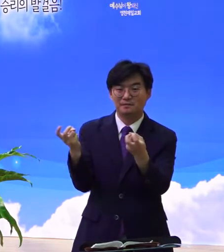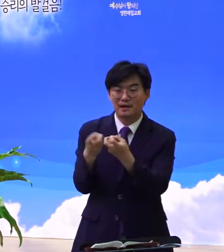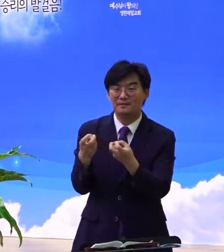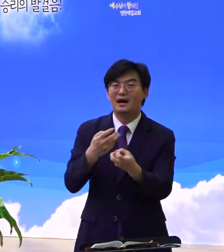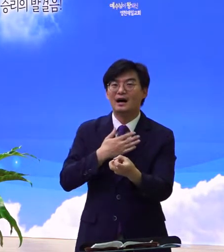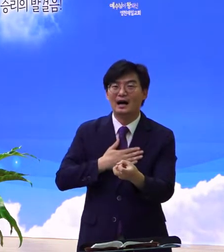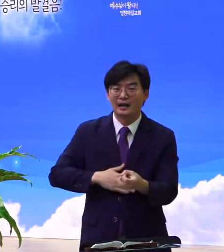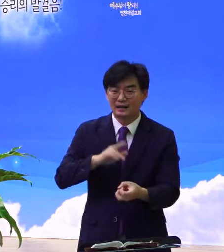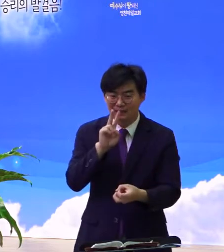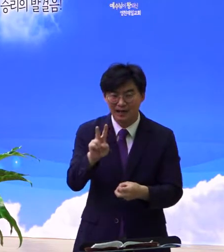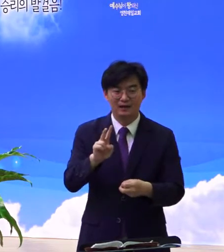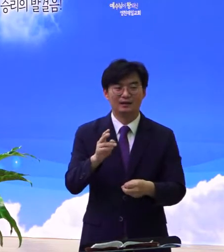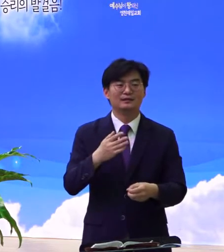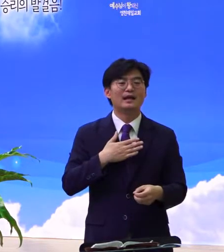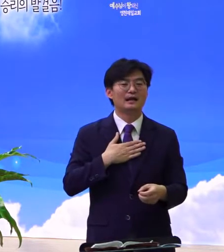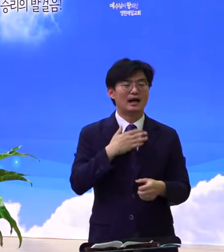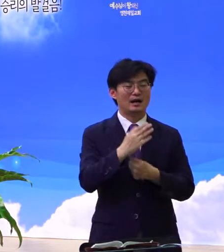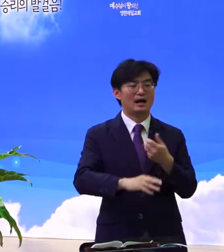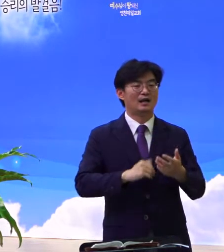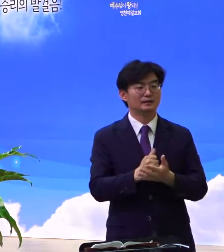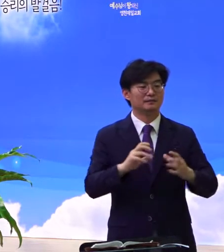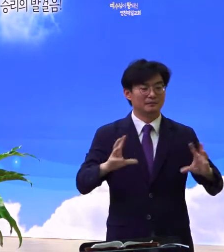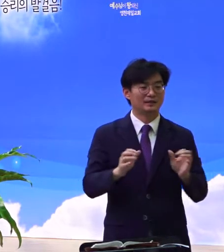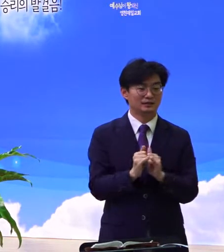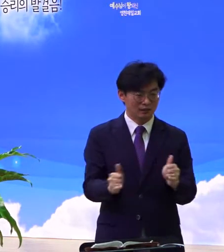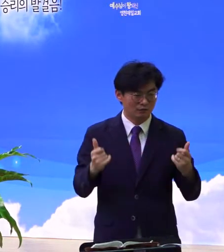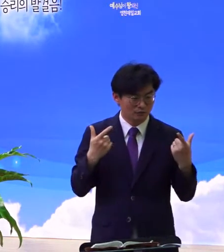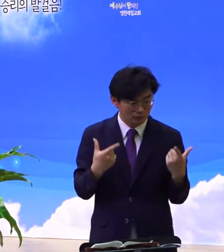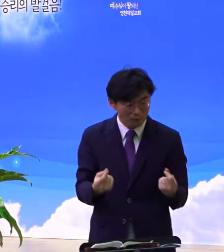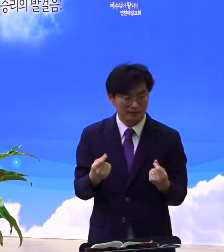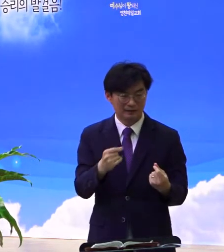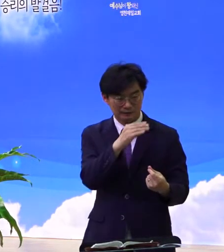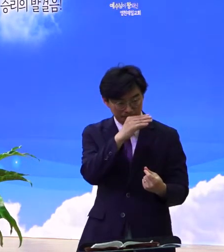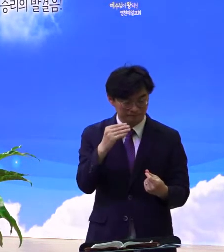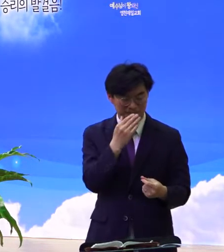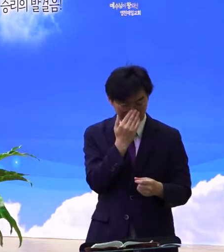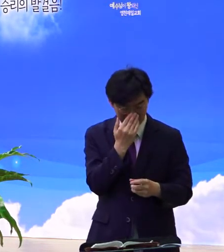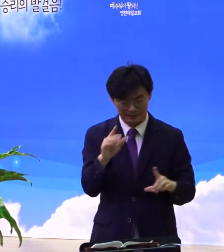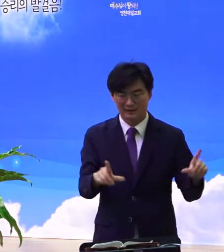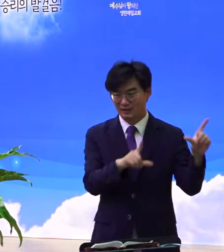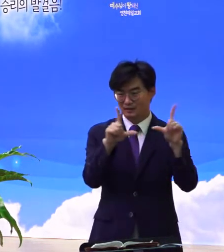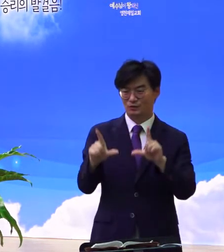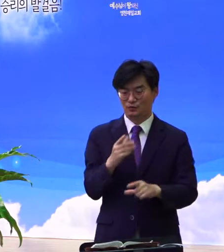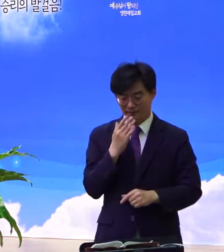길을 알아야지만 하나님의 백성답게 살아갈 수 있습니다.